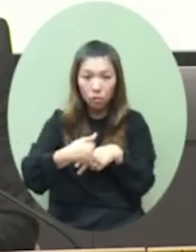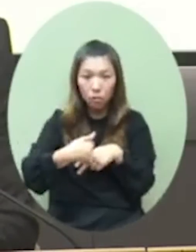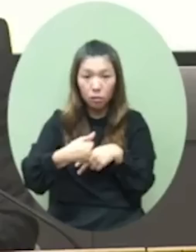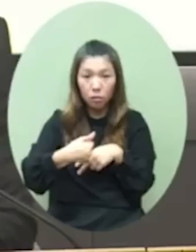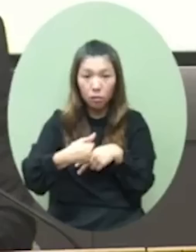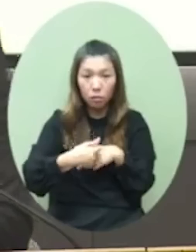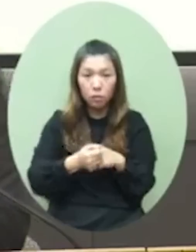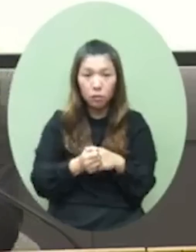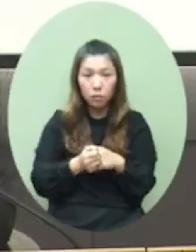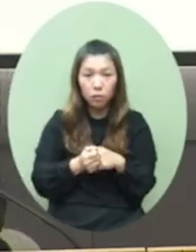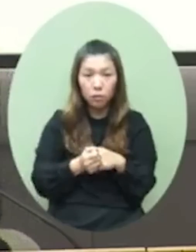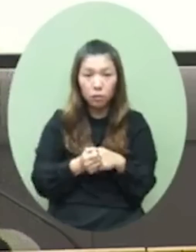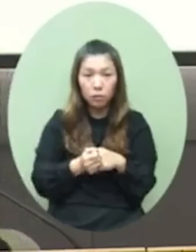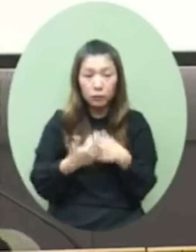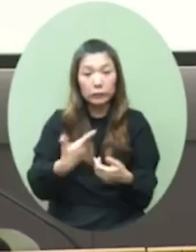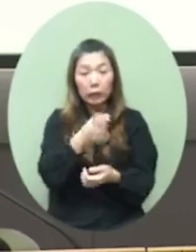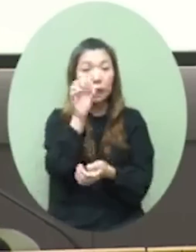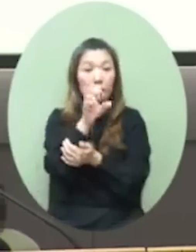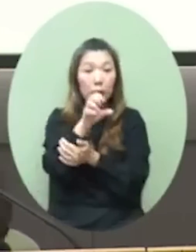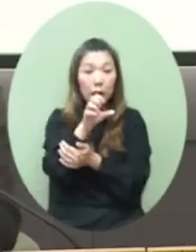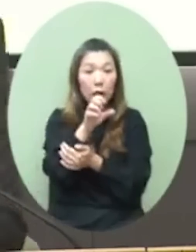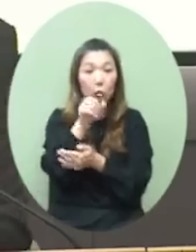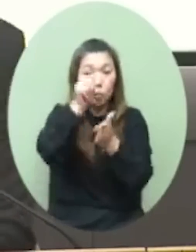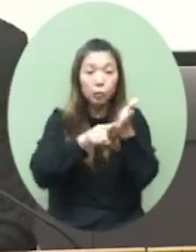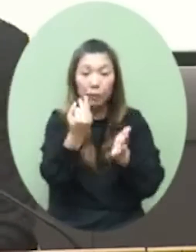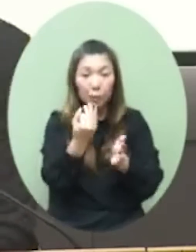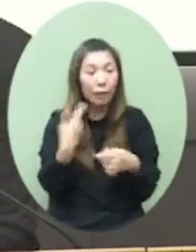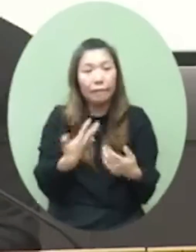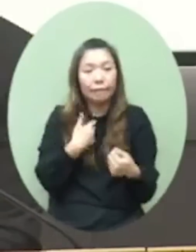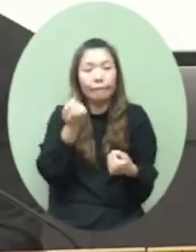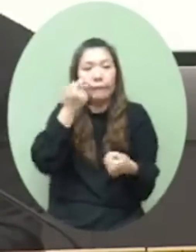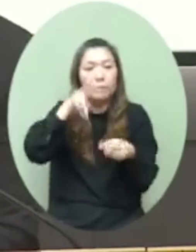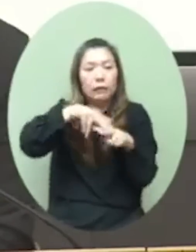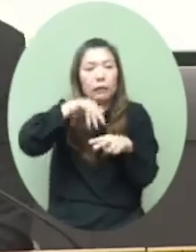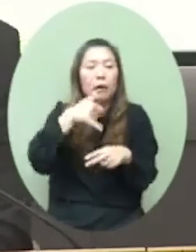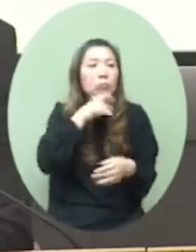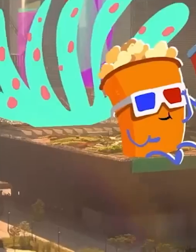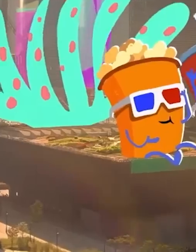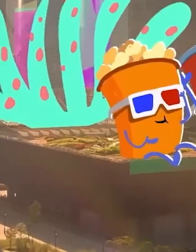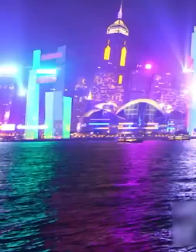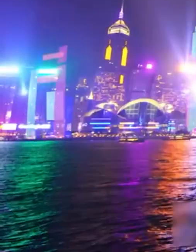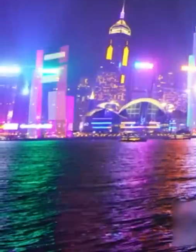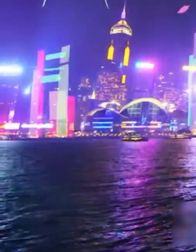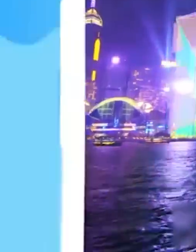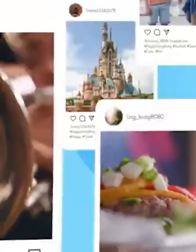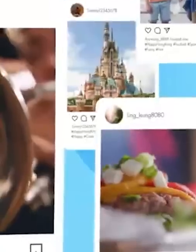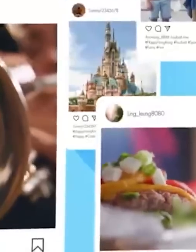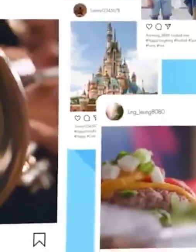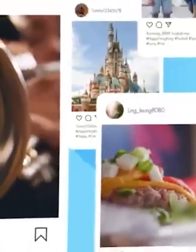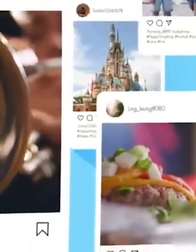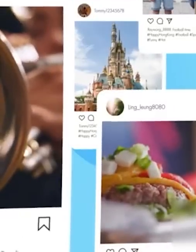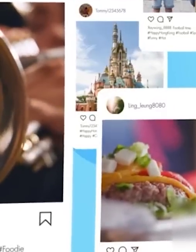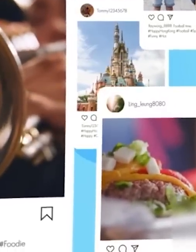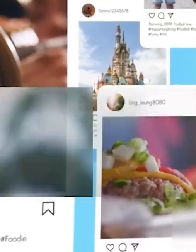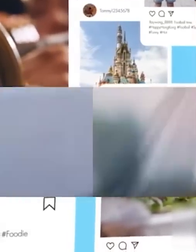粹因为今日戏飞平咗去到30蚊去专登。要去睇一套戏嘅。 若然睇戏唔啱嘅话咧，唔